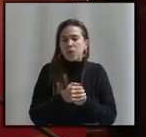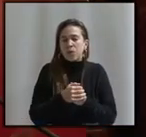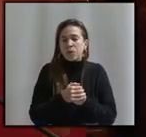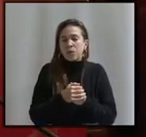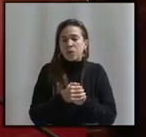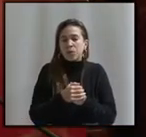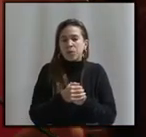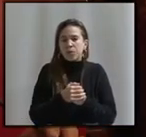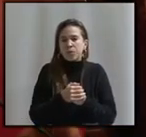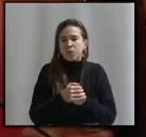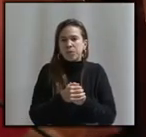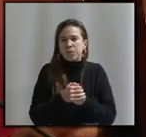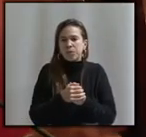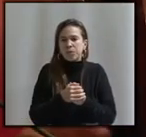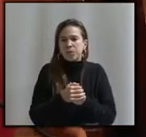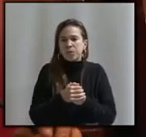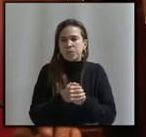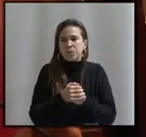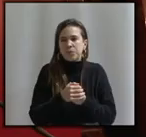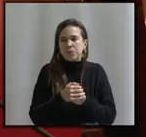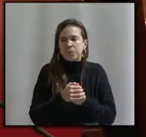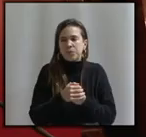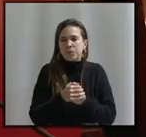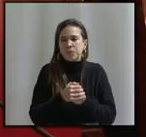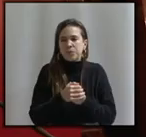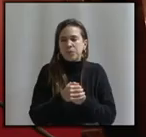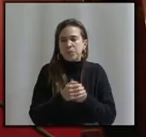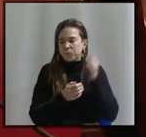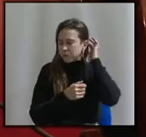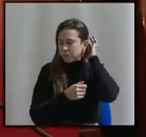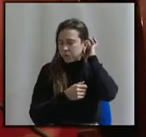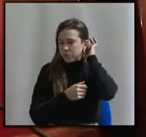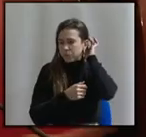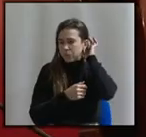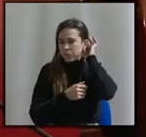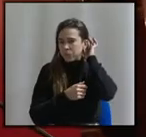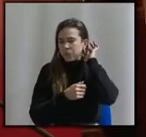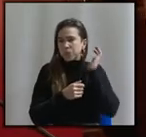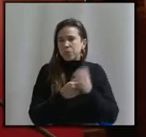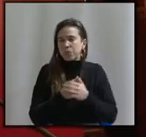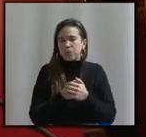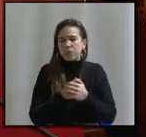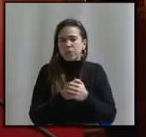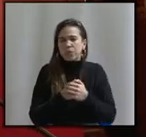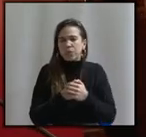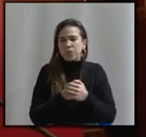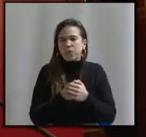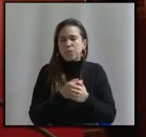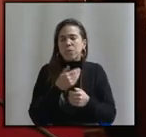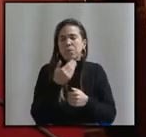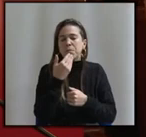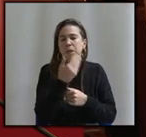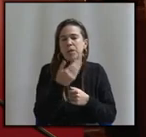com Manresa la capital de Catalunya, no? Això és el que ens agradaria que ens expliqués i el que